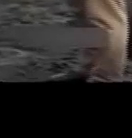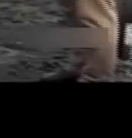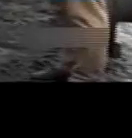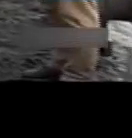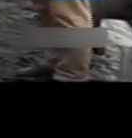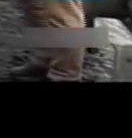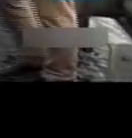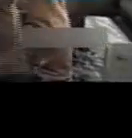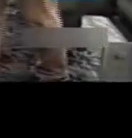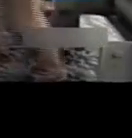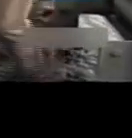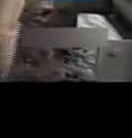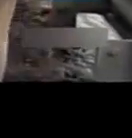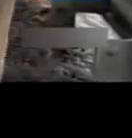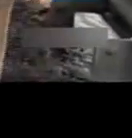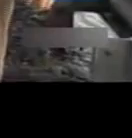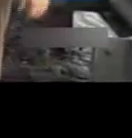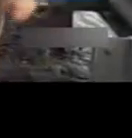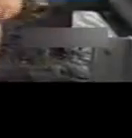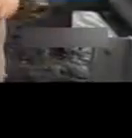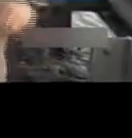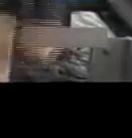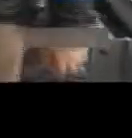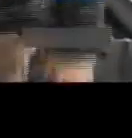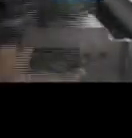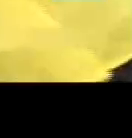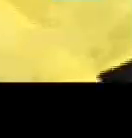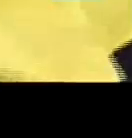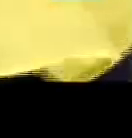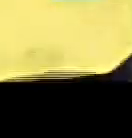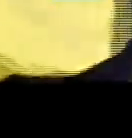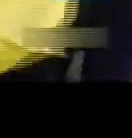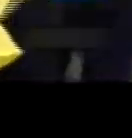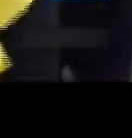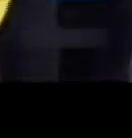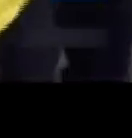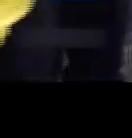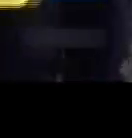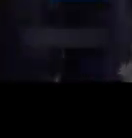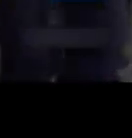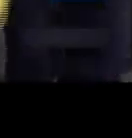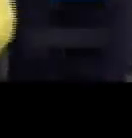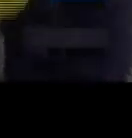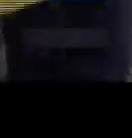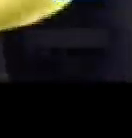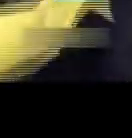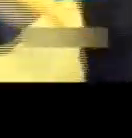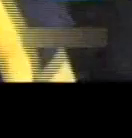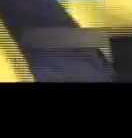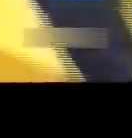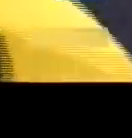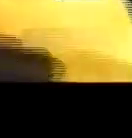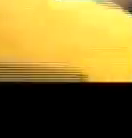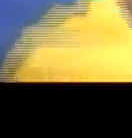Перше ланцюг єдності утворили 90-го року. Тоді люди, взявшись за руки, з'єднали Львів і Київ. Починався ланцюг